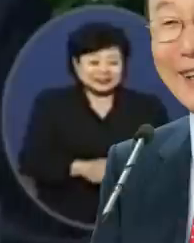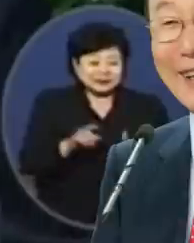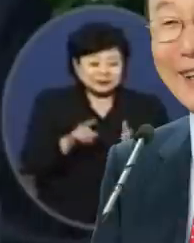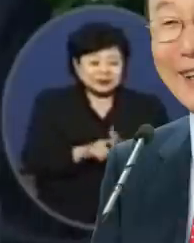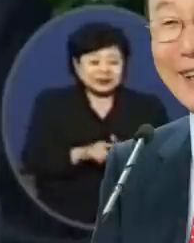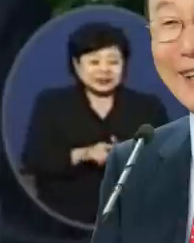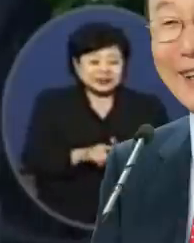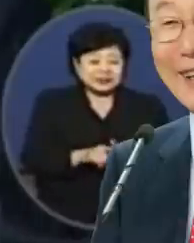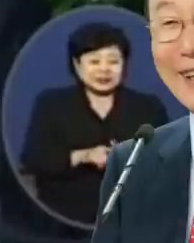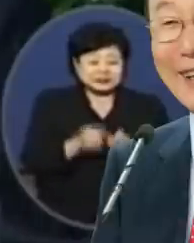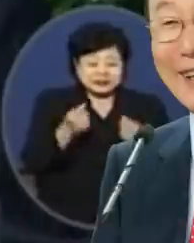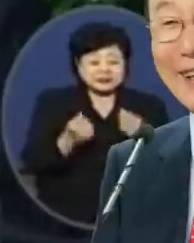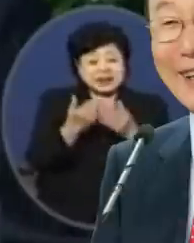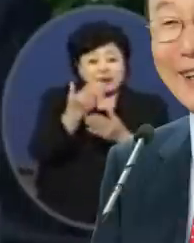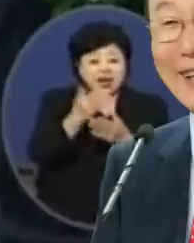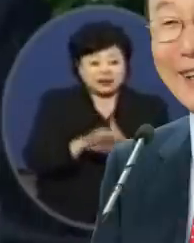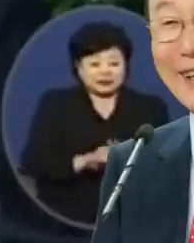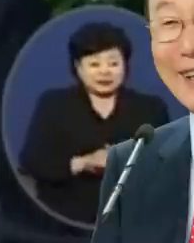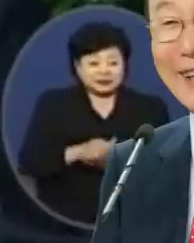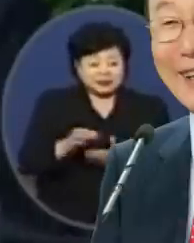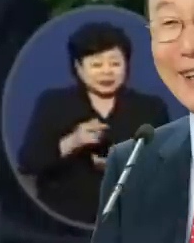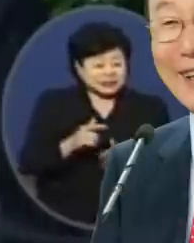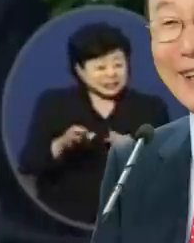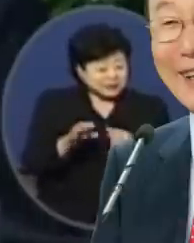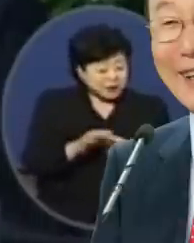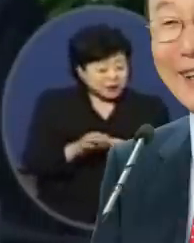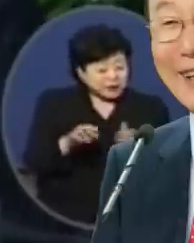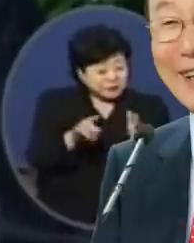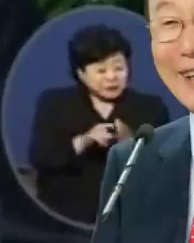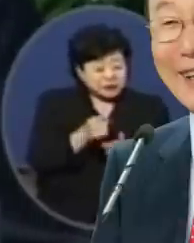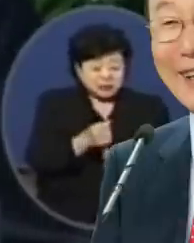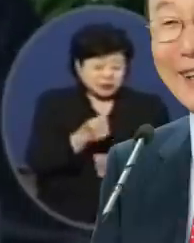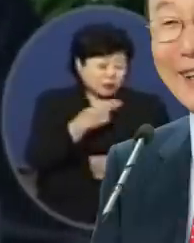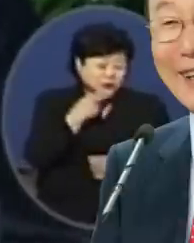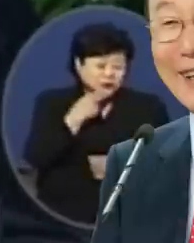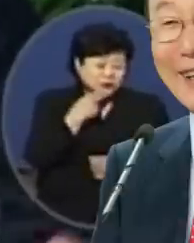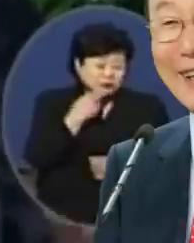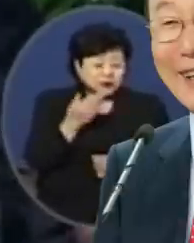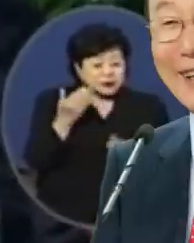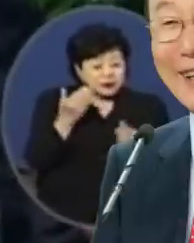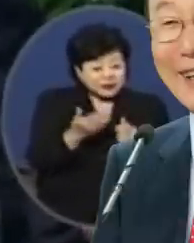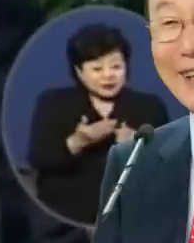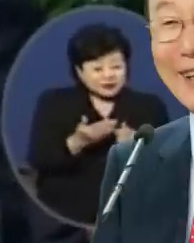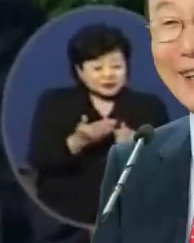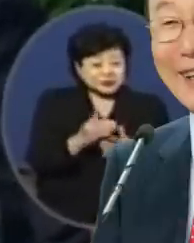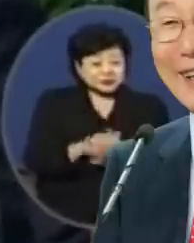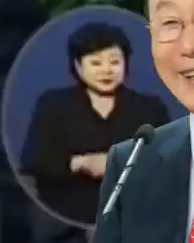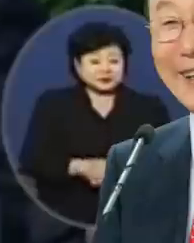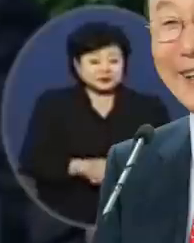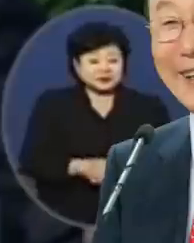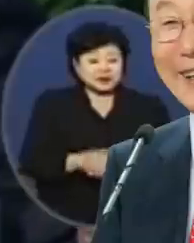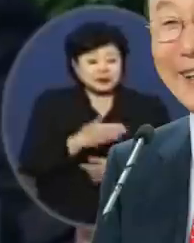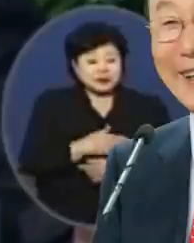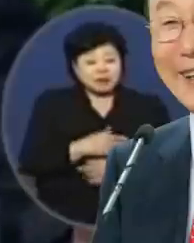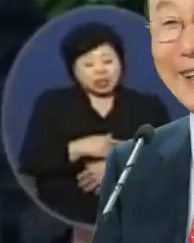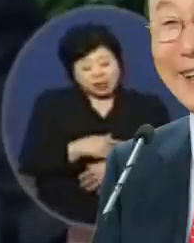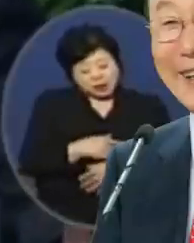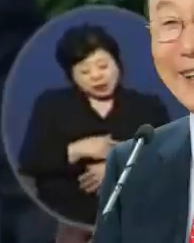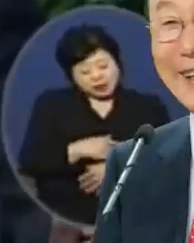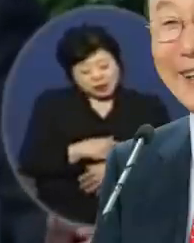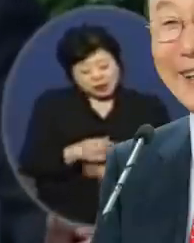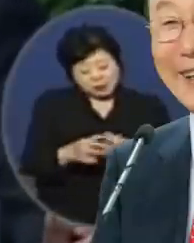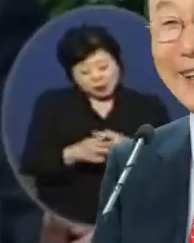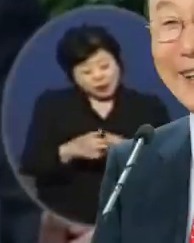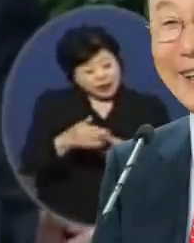믿음이 점점 힘이 있어지고 사용 안 하면 믿음이 힘이 없어지는 것입니다. 여러분께서 몸이 약한 사람